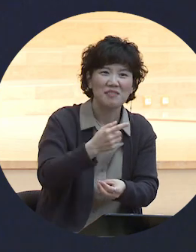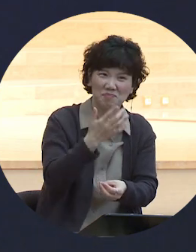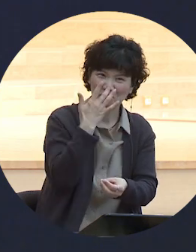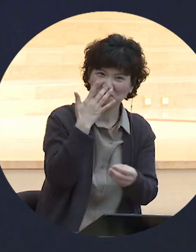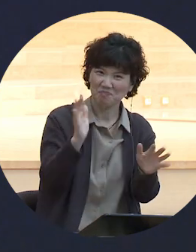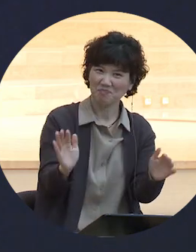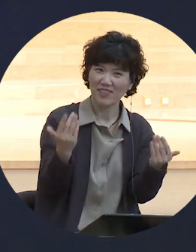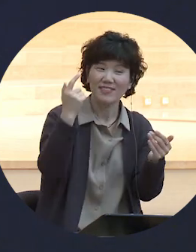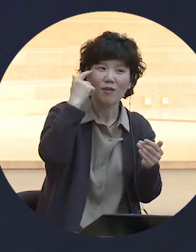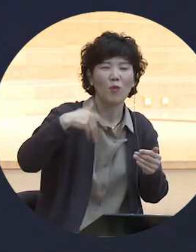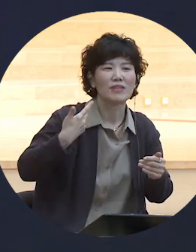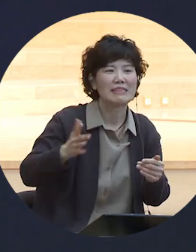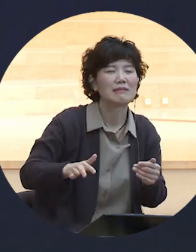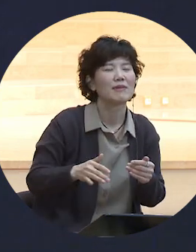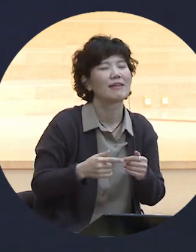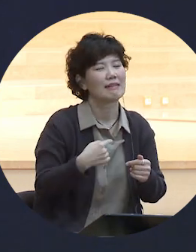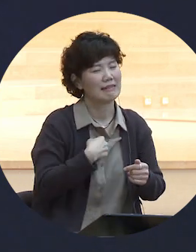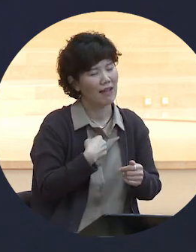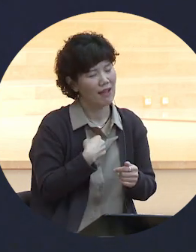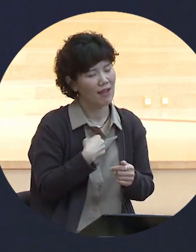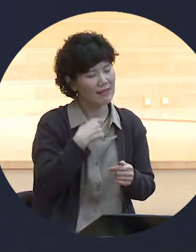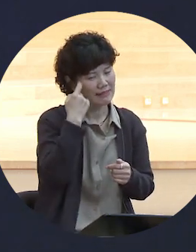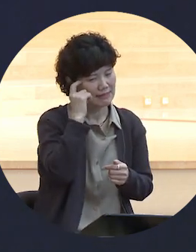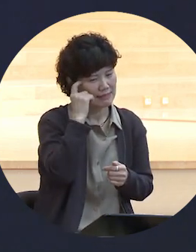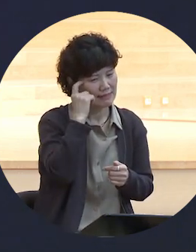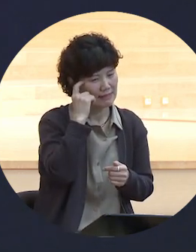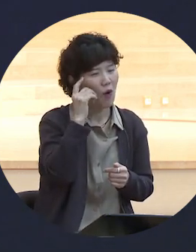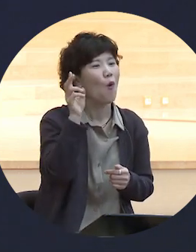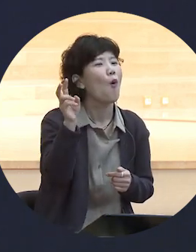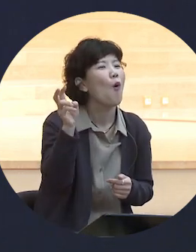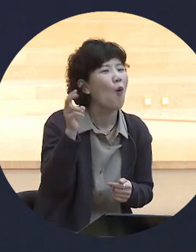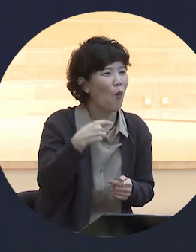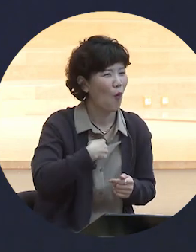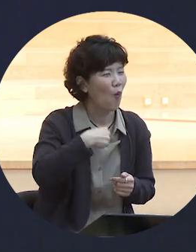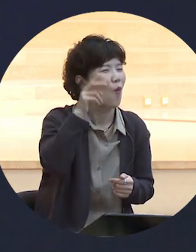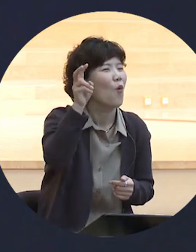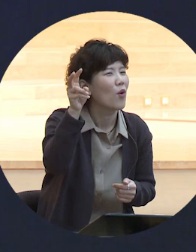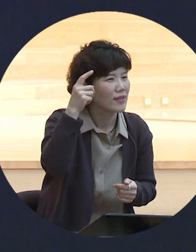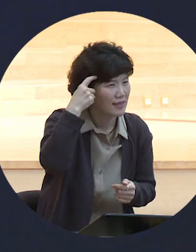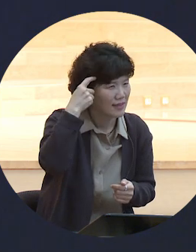수도 있어요. 그러면서 저는 혹시나